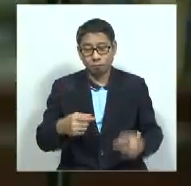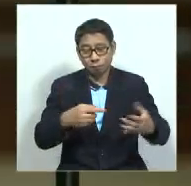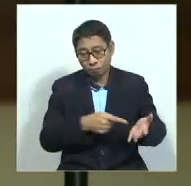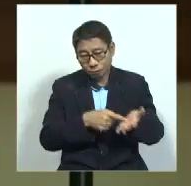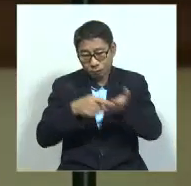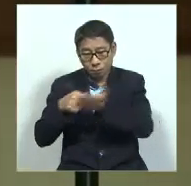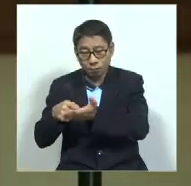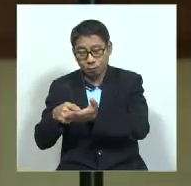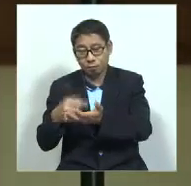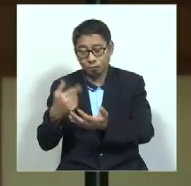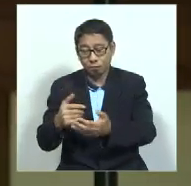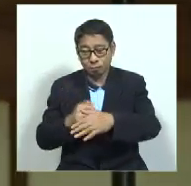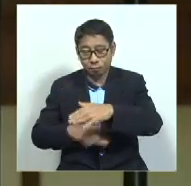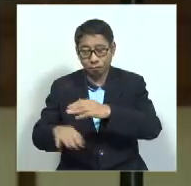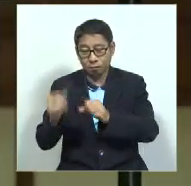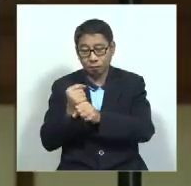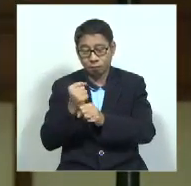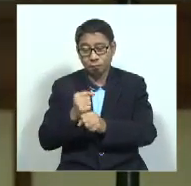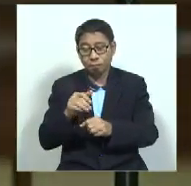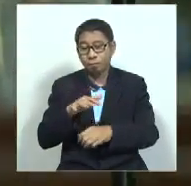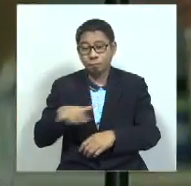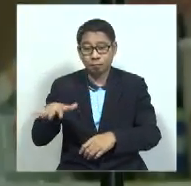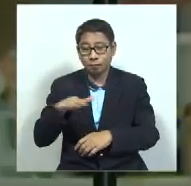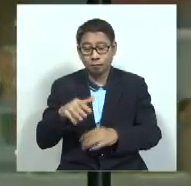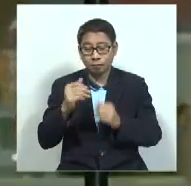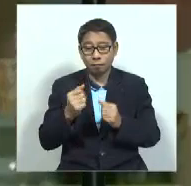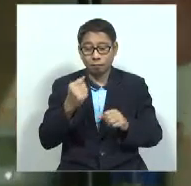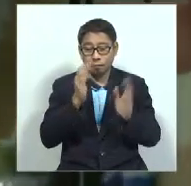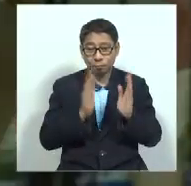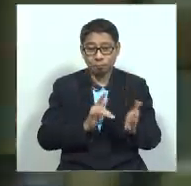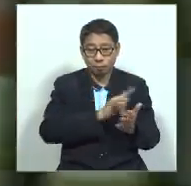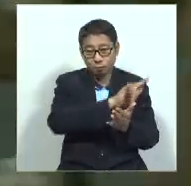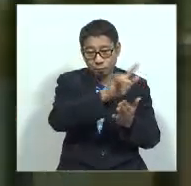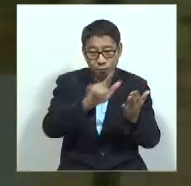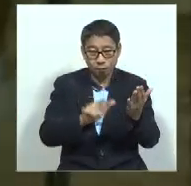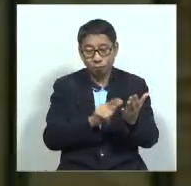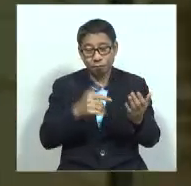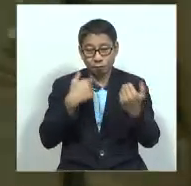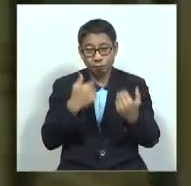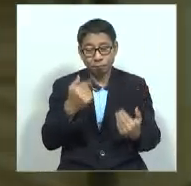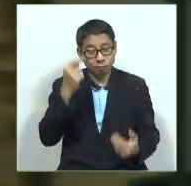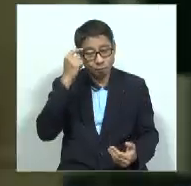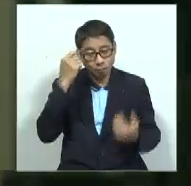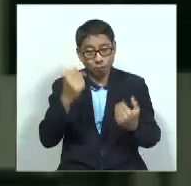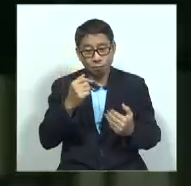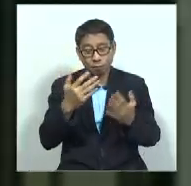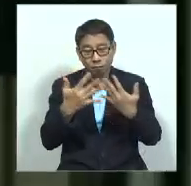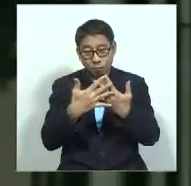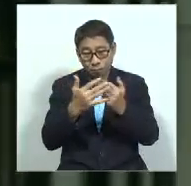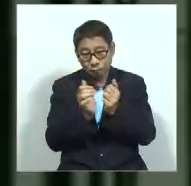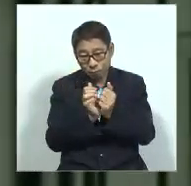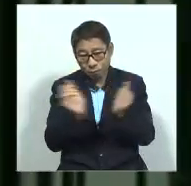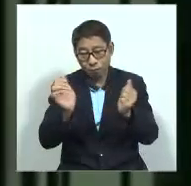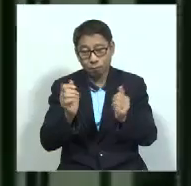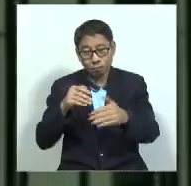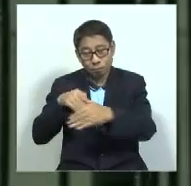ตรงนี้อัยการบอกว่าเป็นหลักปฏิบัติตามปกติอยู่แล้วในกรณีที่ผู้ต้องหาเป็นชาวต่างชาติเนี่ยที่ผ่านมาเวลาได้รับประกันตัวมีส